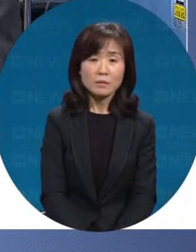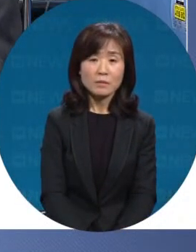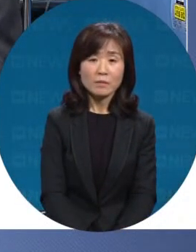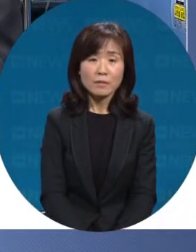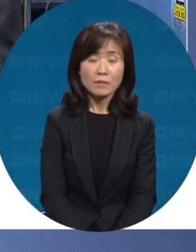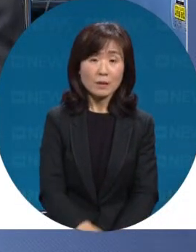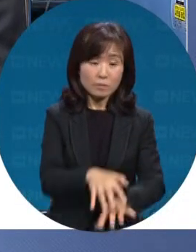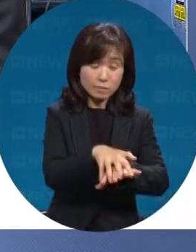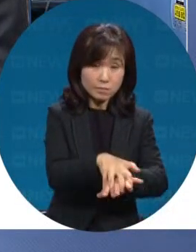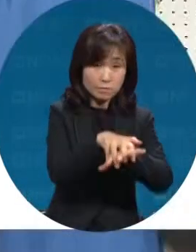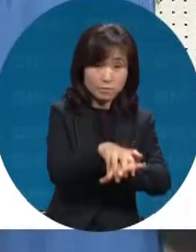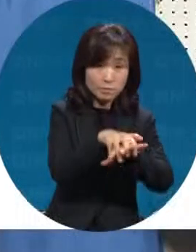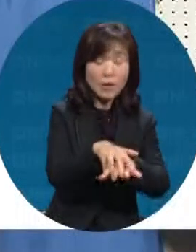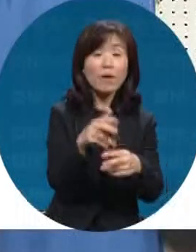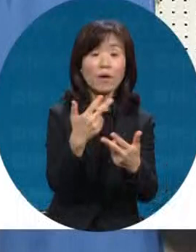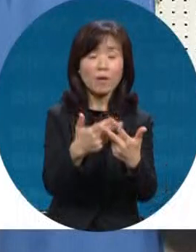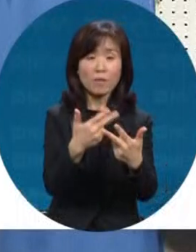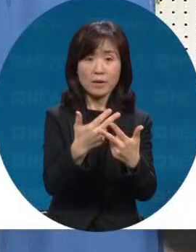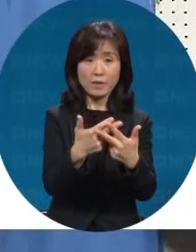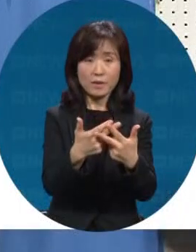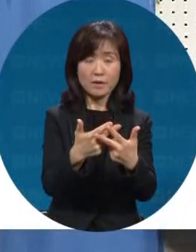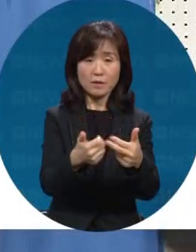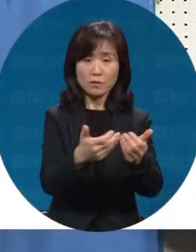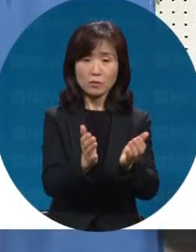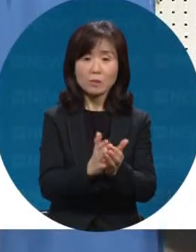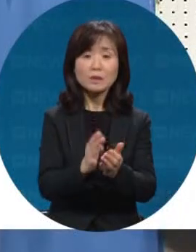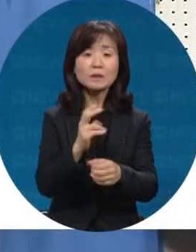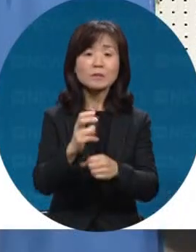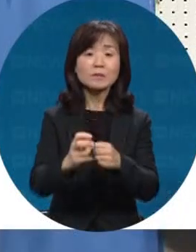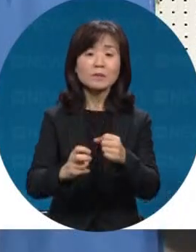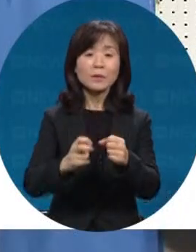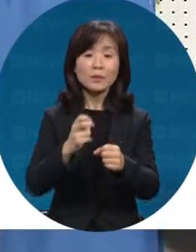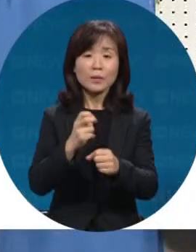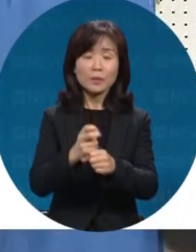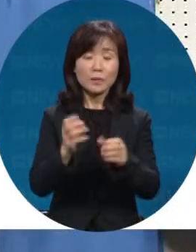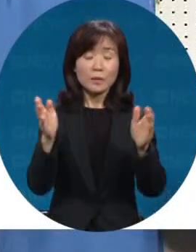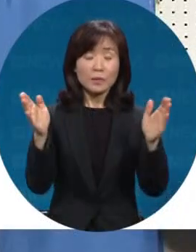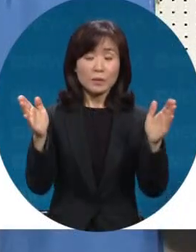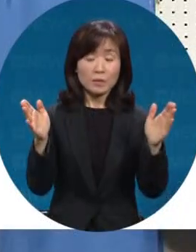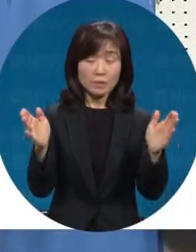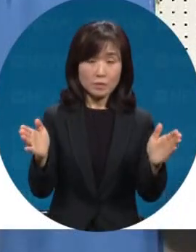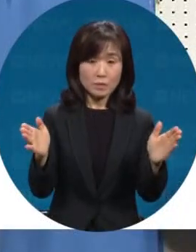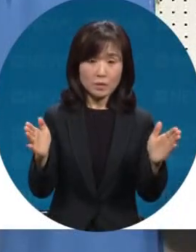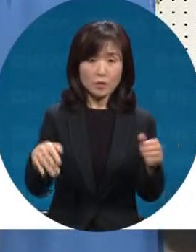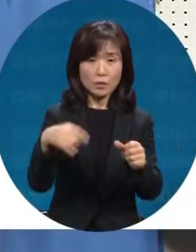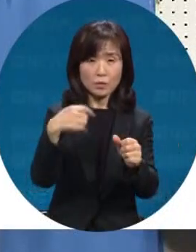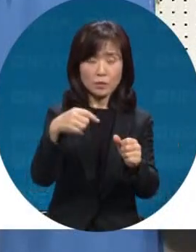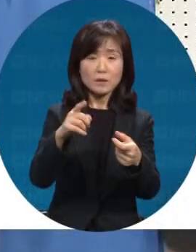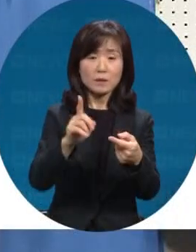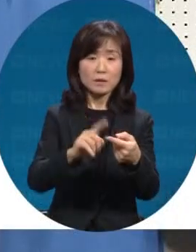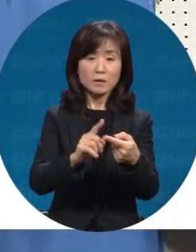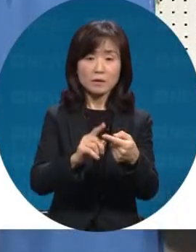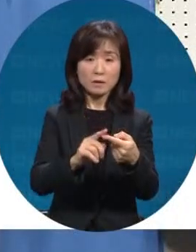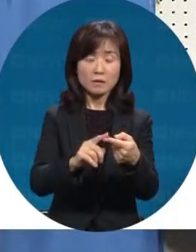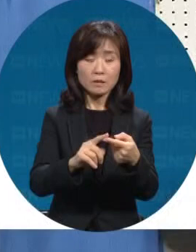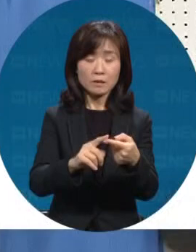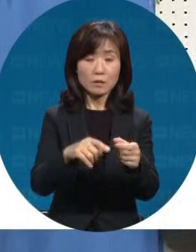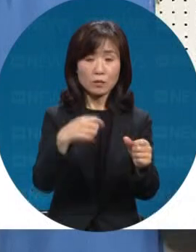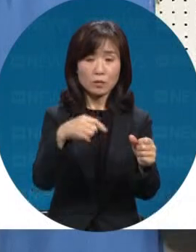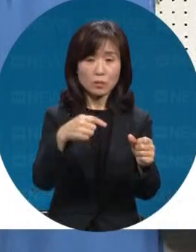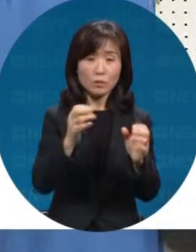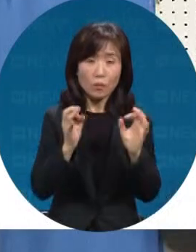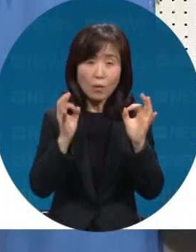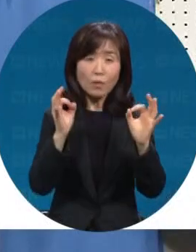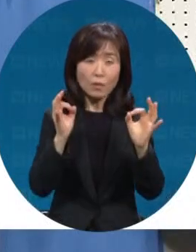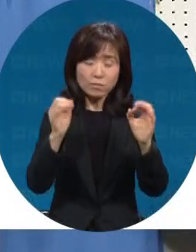예, 저희 심폐소생협회도 벌써 20년 정도 넘게 이 교육에 대해서 많은